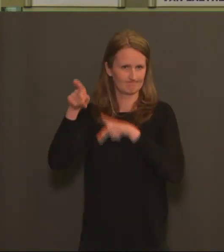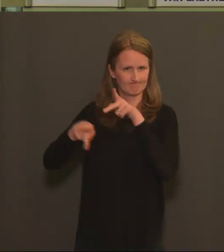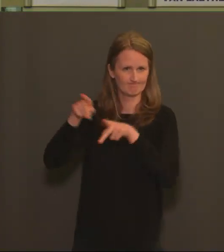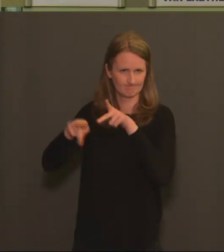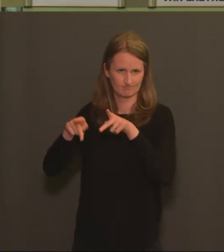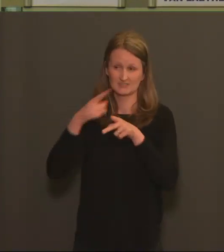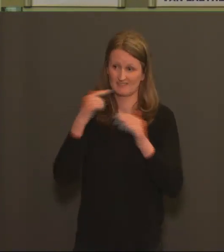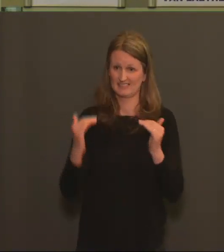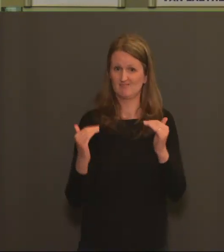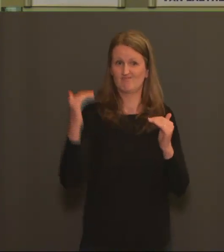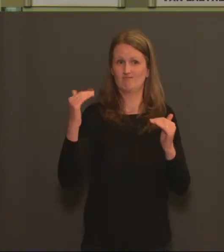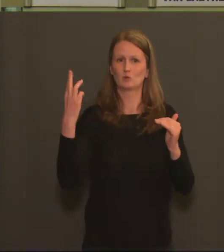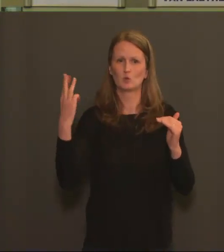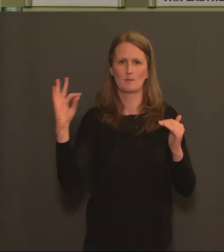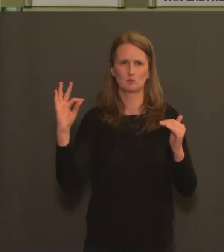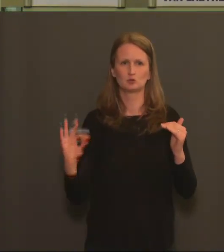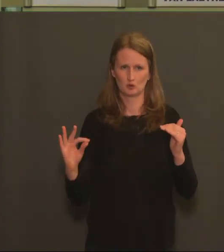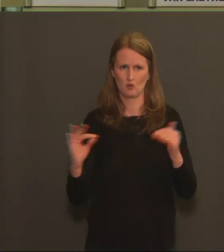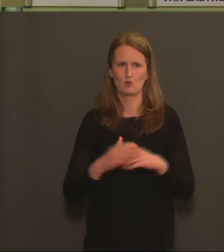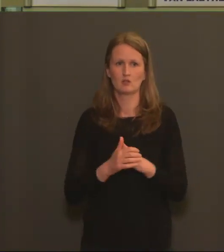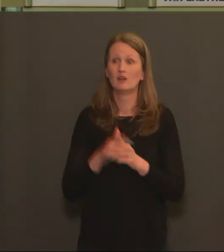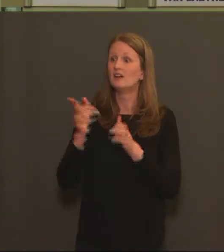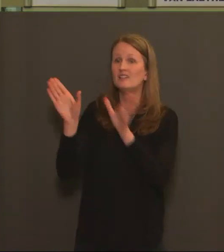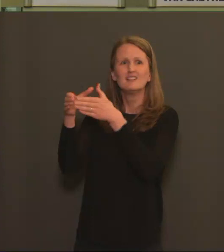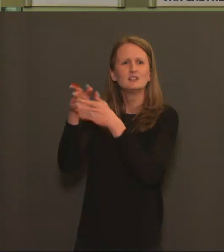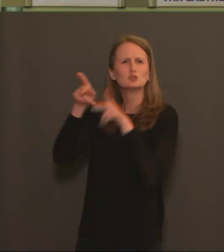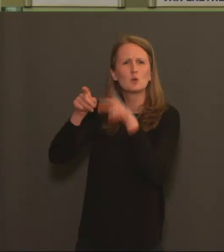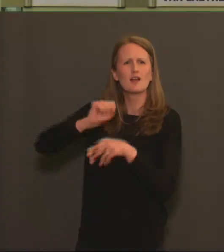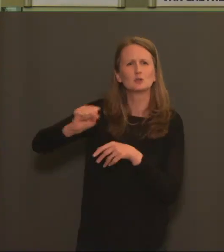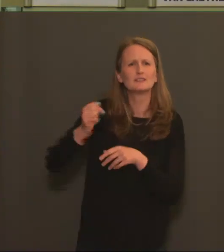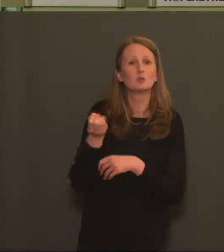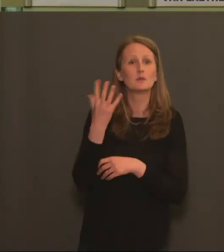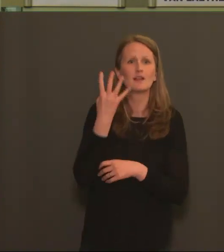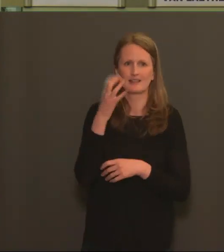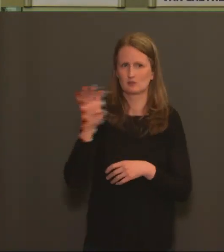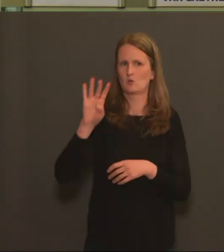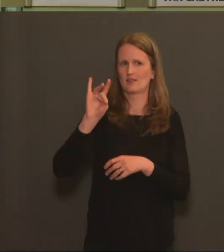qui sont en soins intensifs, ce qui est une augmentation de 7%.